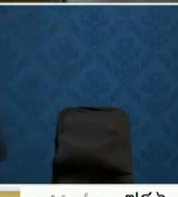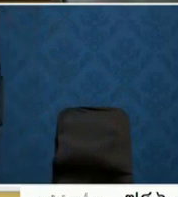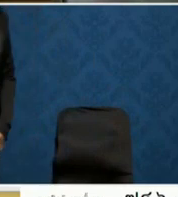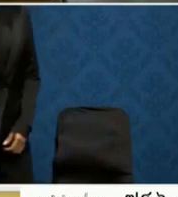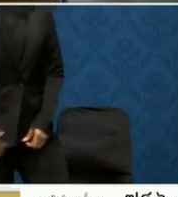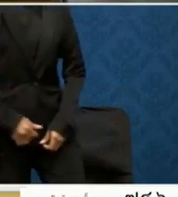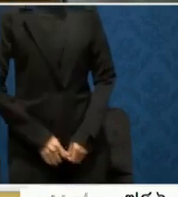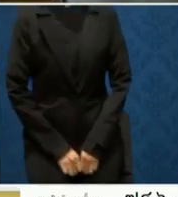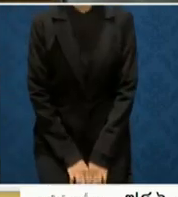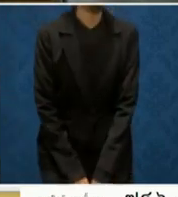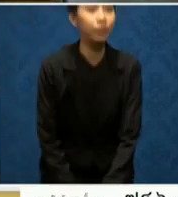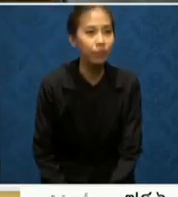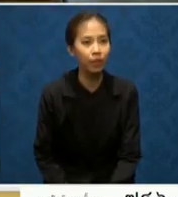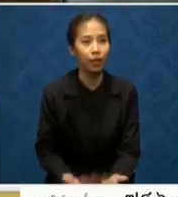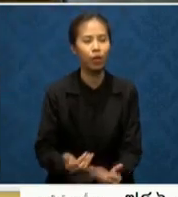ล